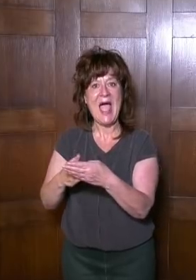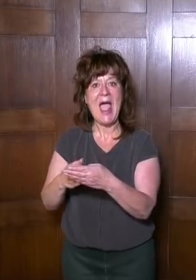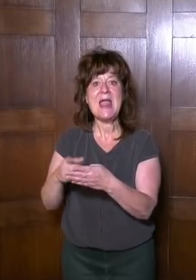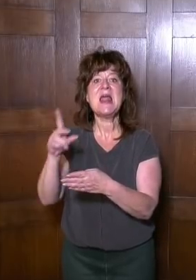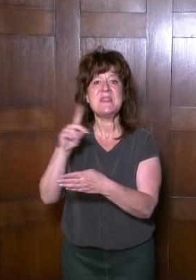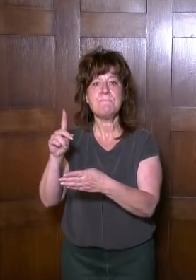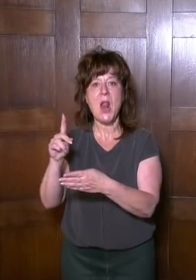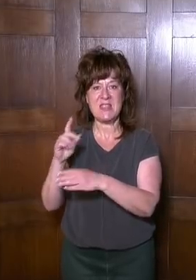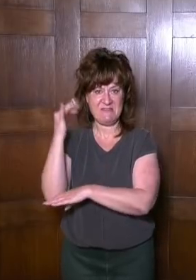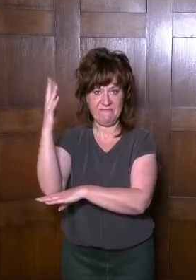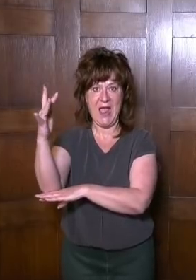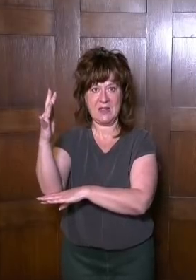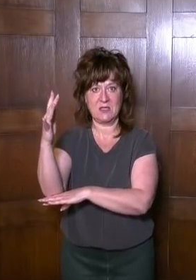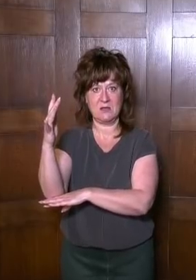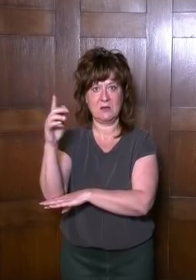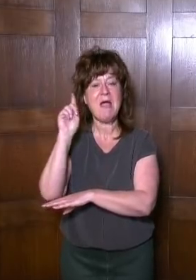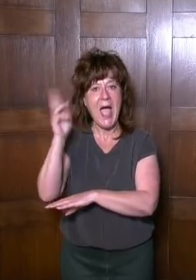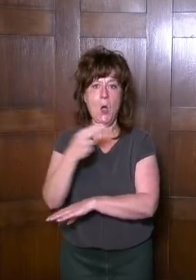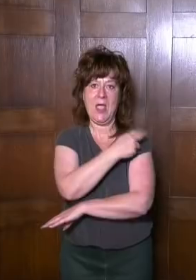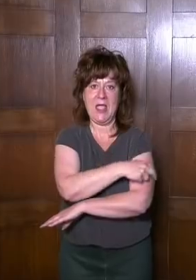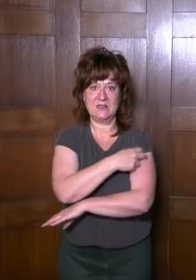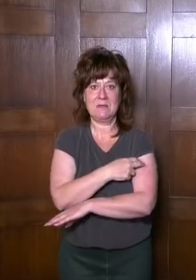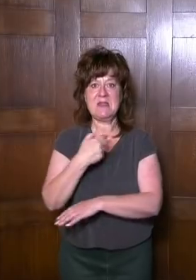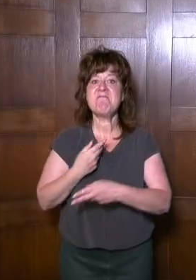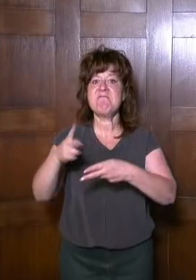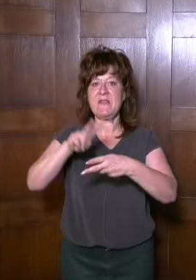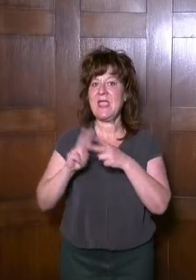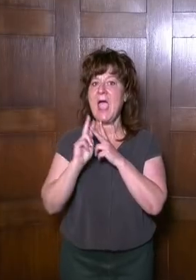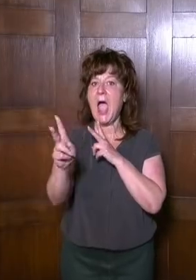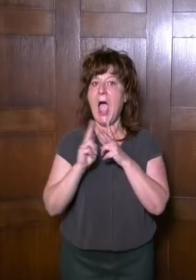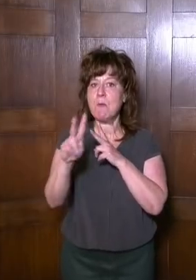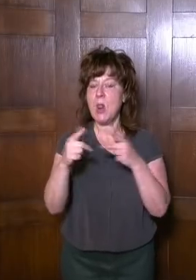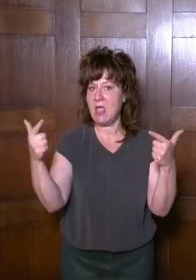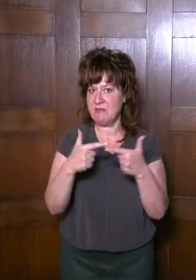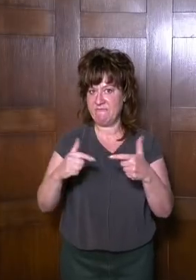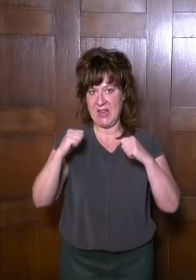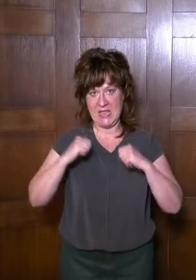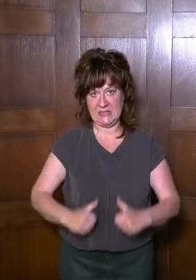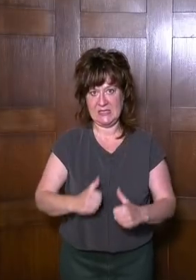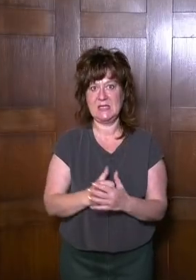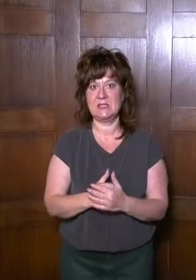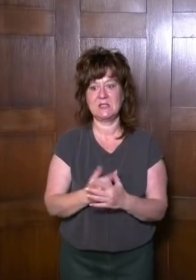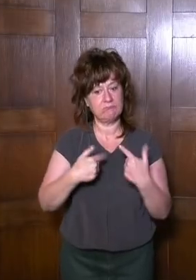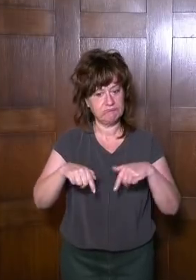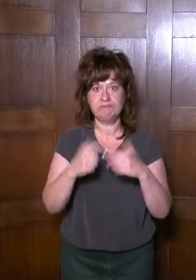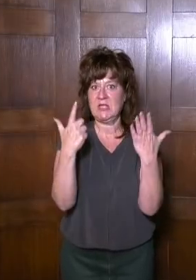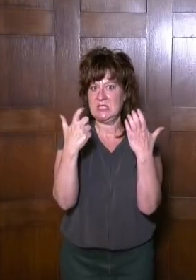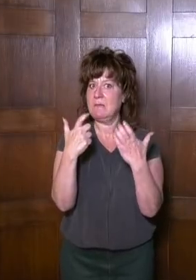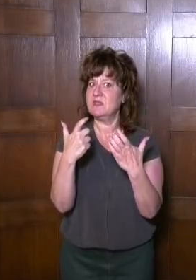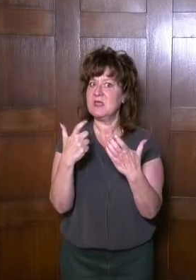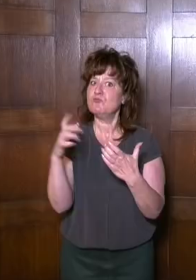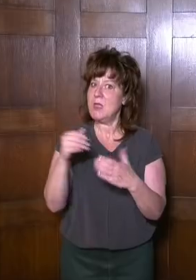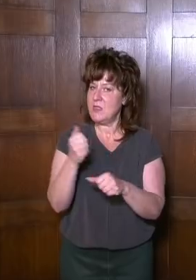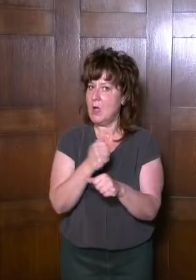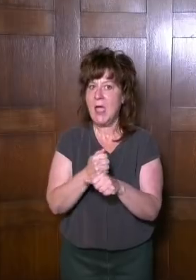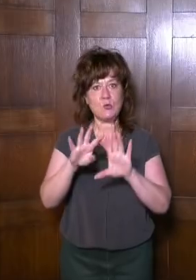Erzgebirge, Vertreter im ambulanten Pflegedienst. Also wir haben 70 Mitarbeiter, etwa 300